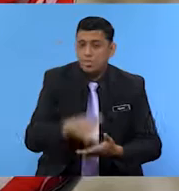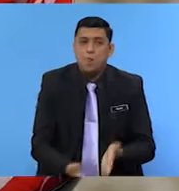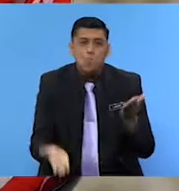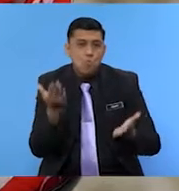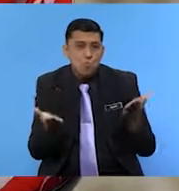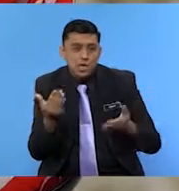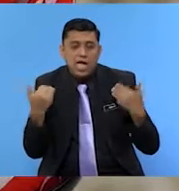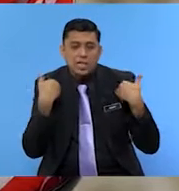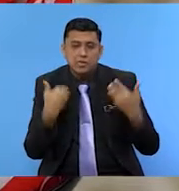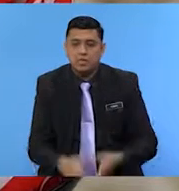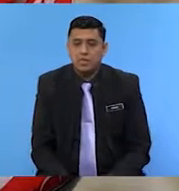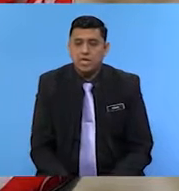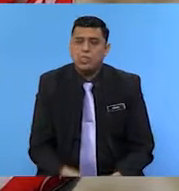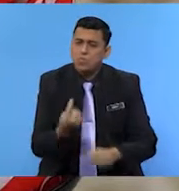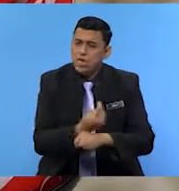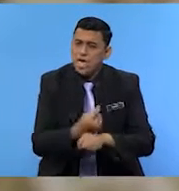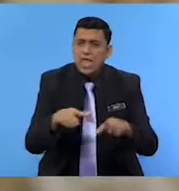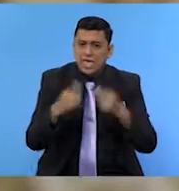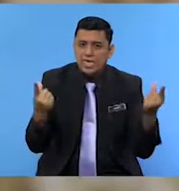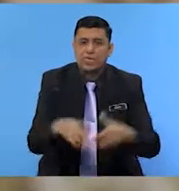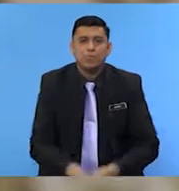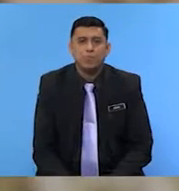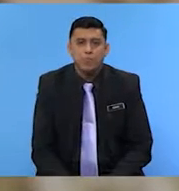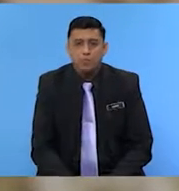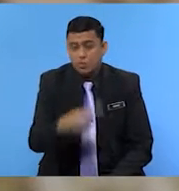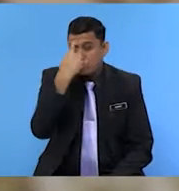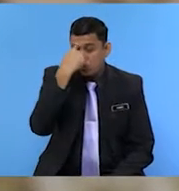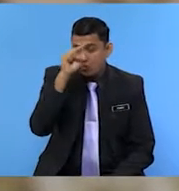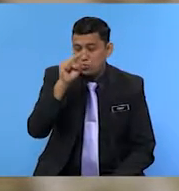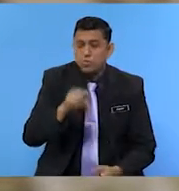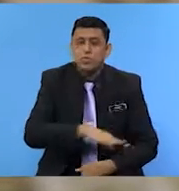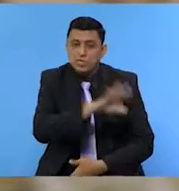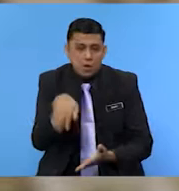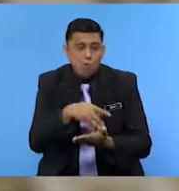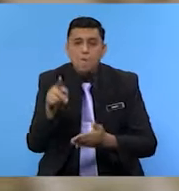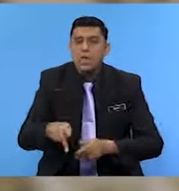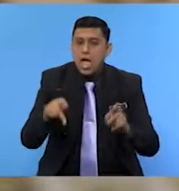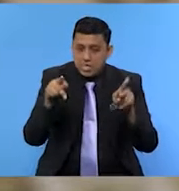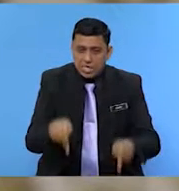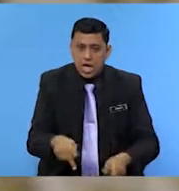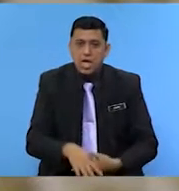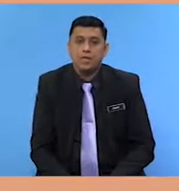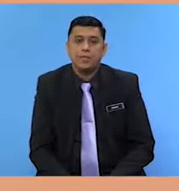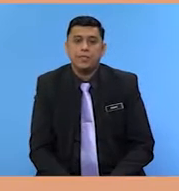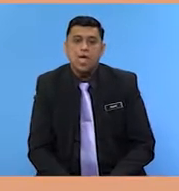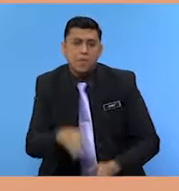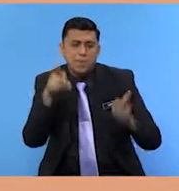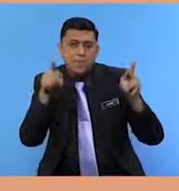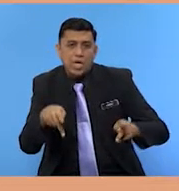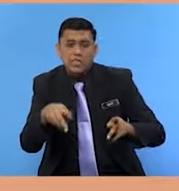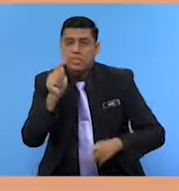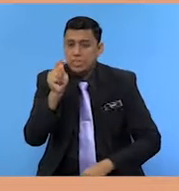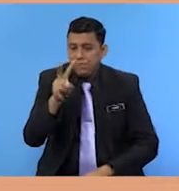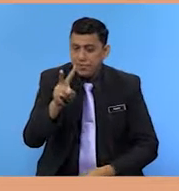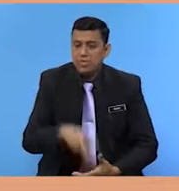ada peranan pihak-pihak lain, Cikgu Nurhana. Okey, untuk makluman para pelajar sekalian, okey, pihak media masa berperanan penting